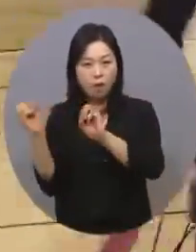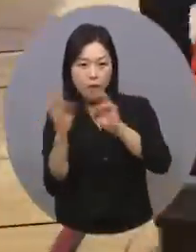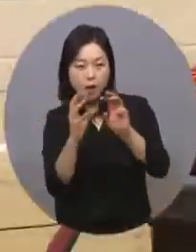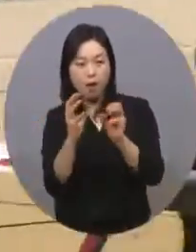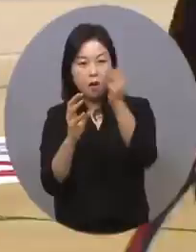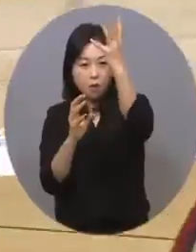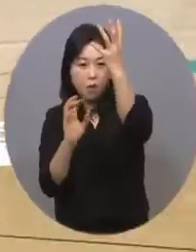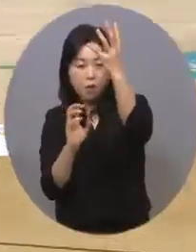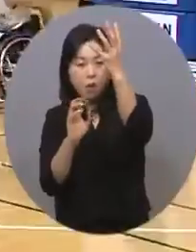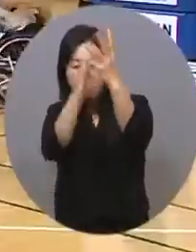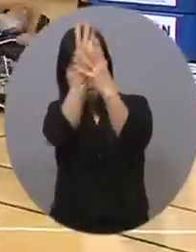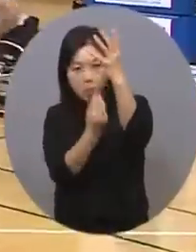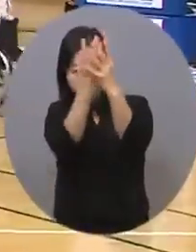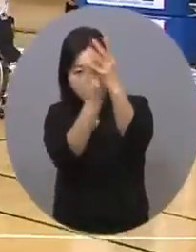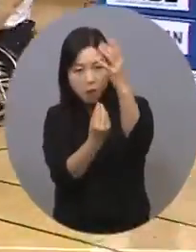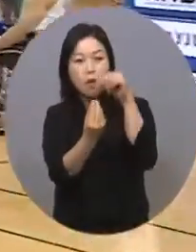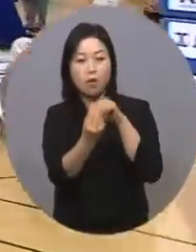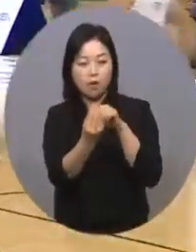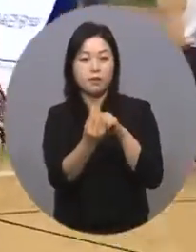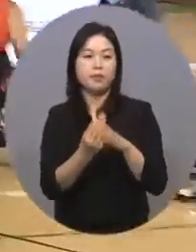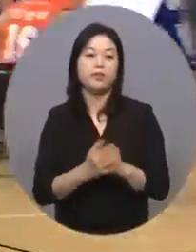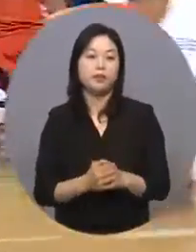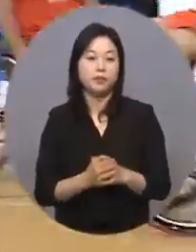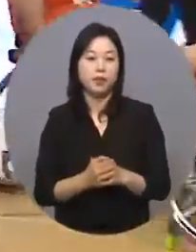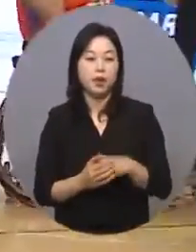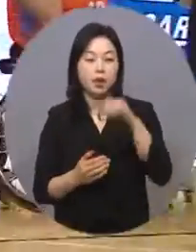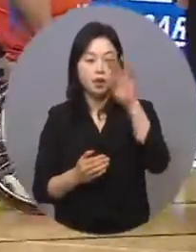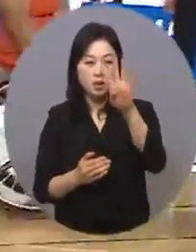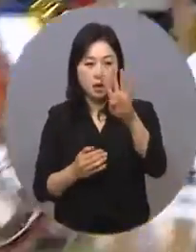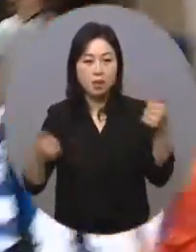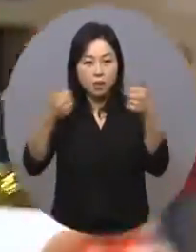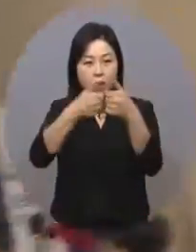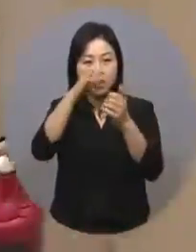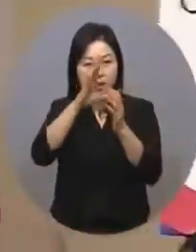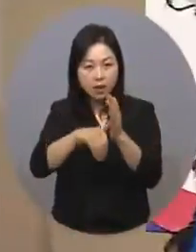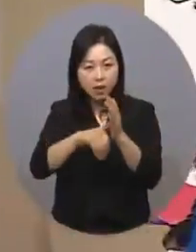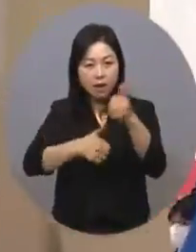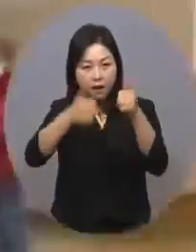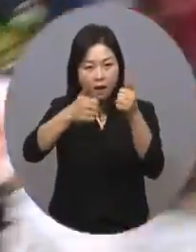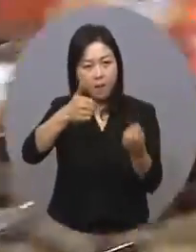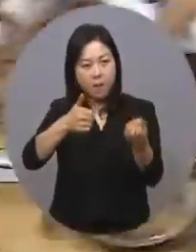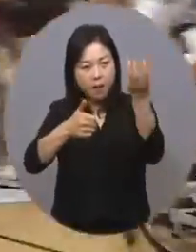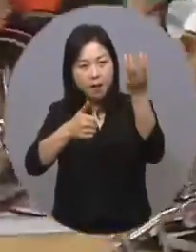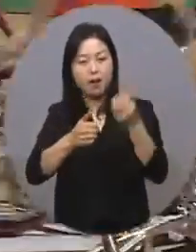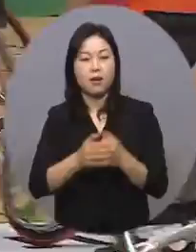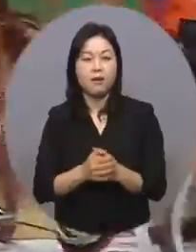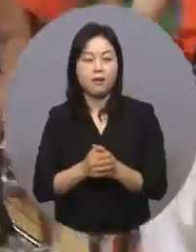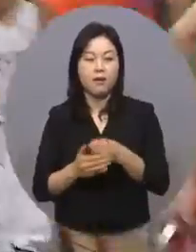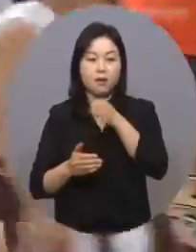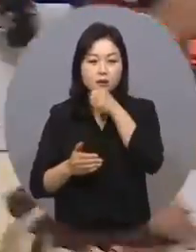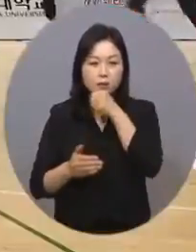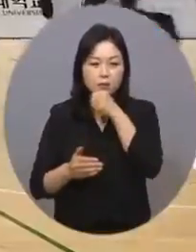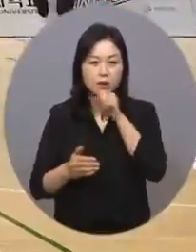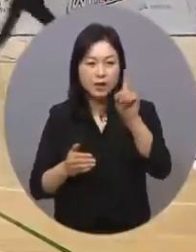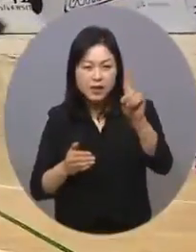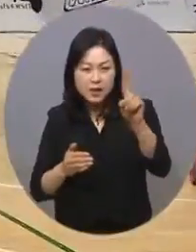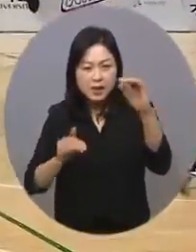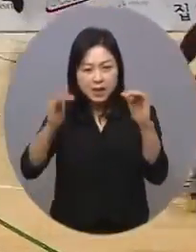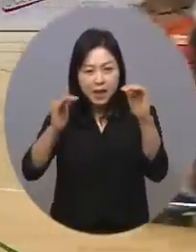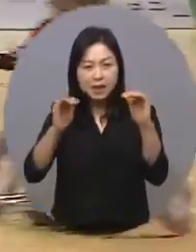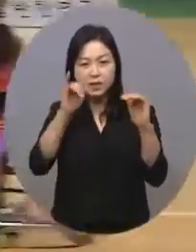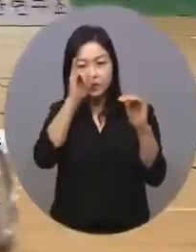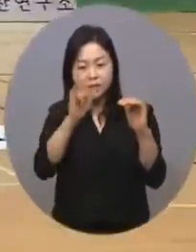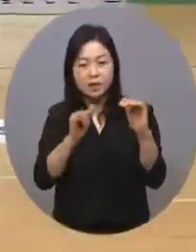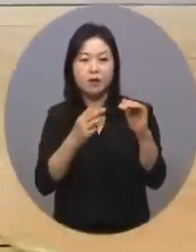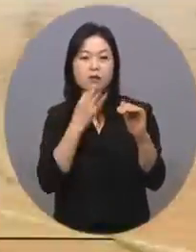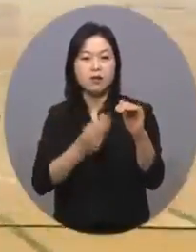운영을 펼쳤습니다. 승부는 4쿼터에서 갈렸습니다. 한 점차 승부가 펼쳐지는 가운데 서울시청